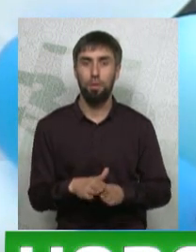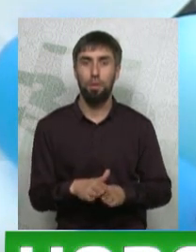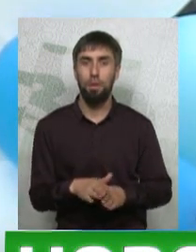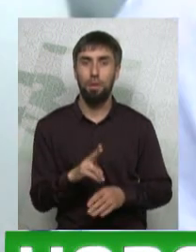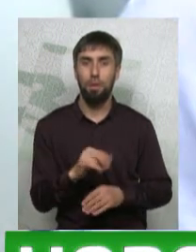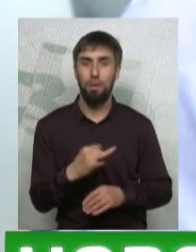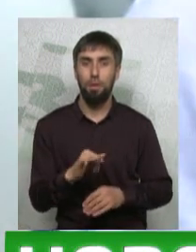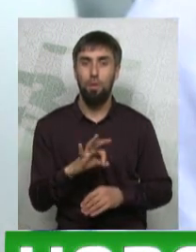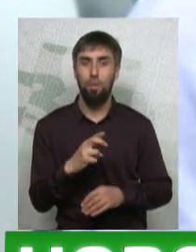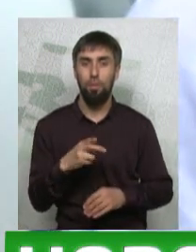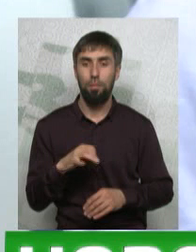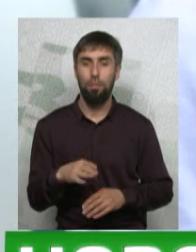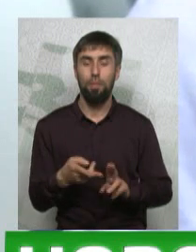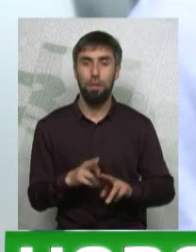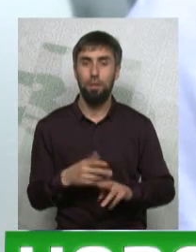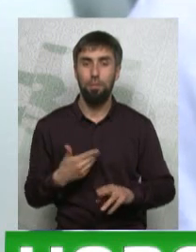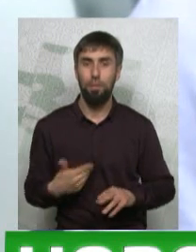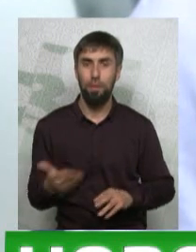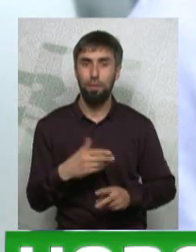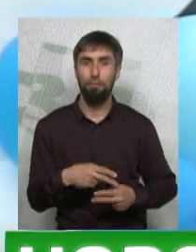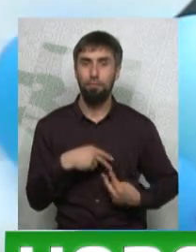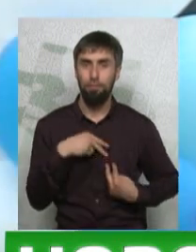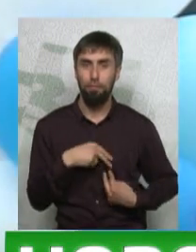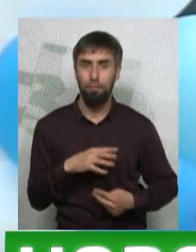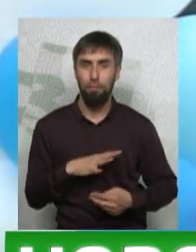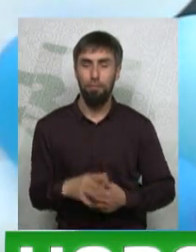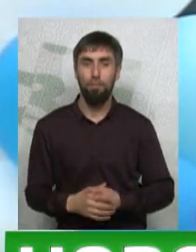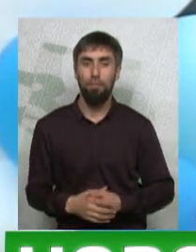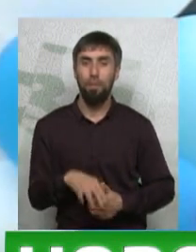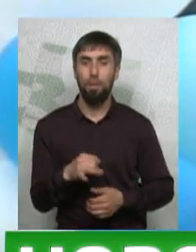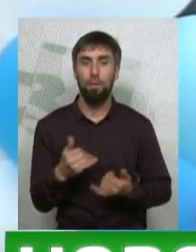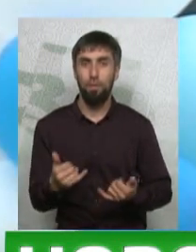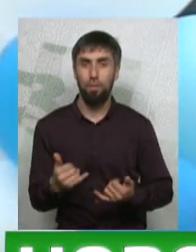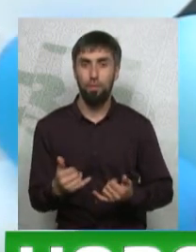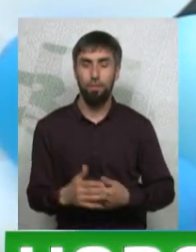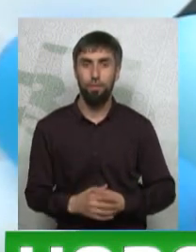данный объект. Поэтому мы приложили все силы. И